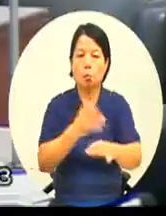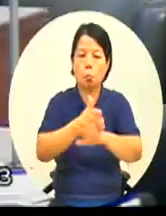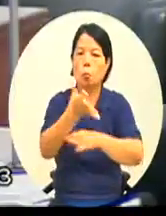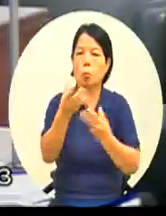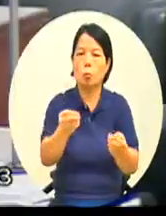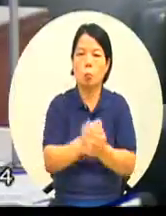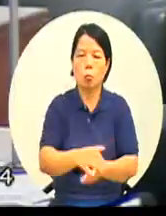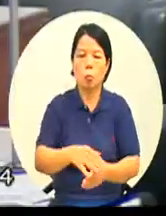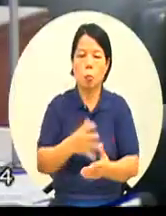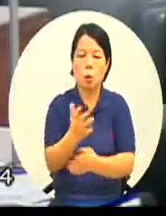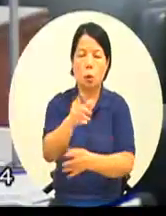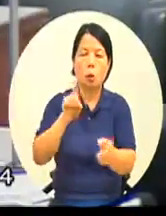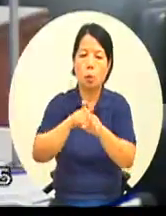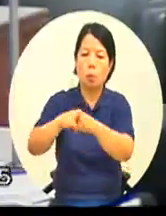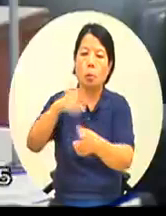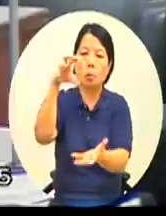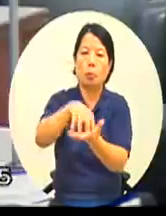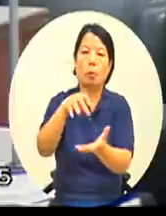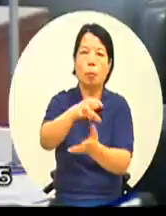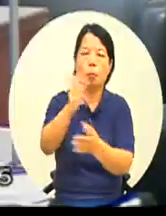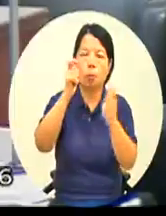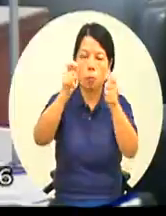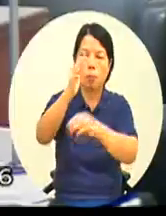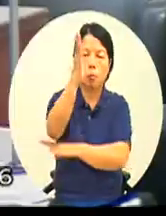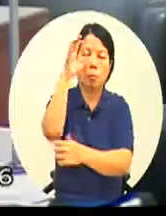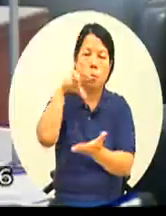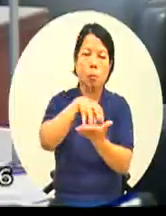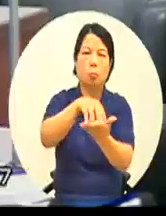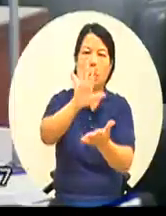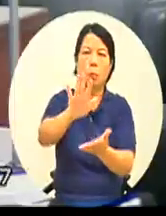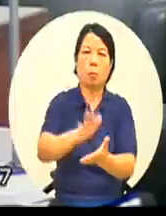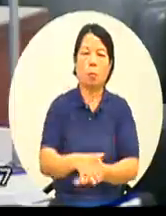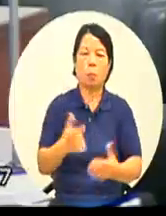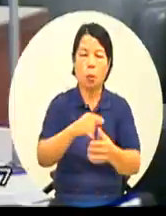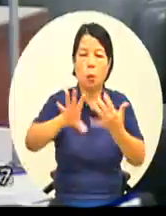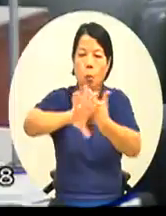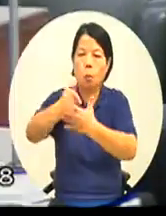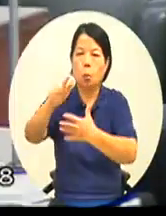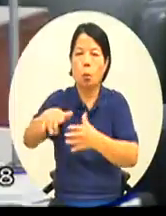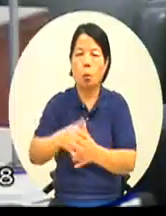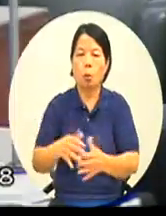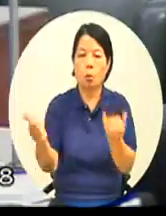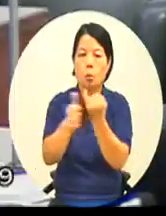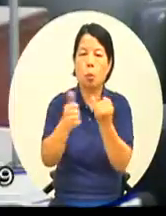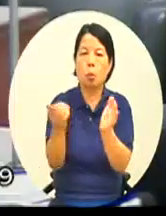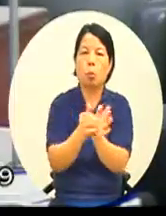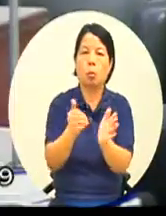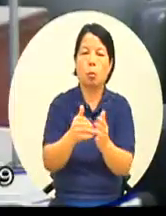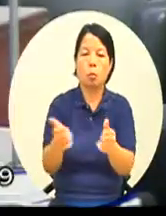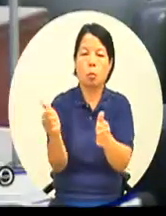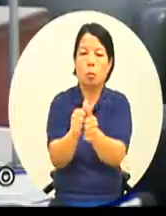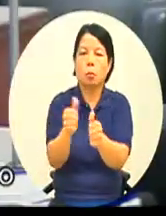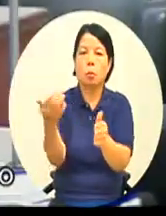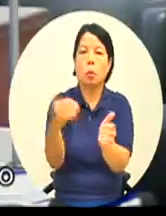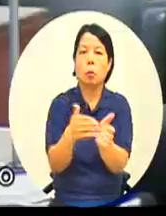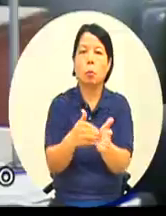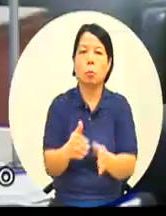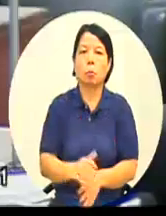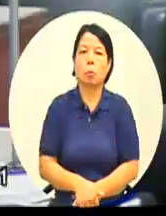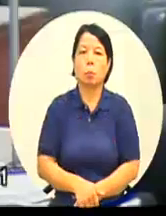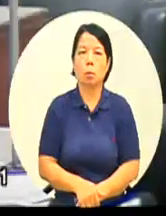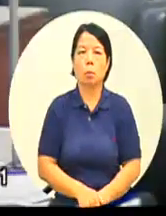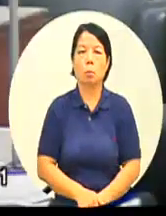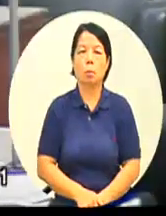经领有所谓的伴侣证，高雄市政府甚至其他城市，甚至他们在国外已经成婚了、结婚成家的这些同志伴侣，请问